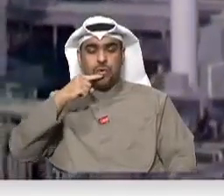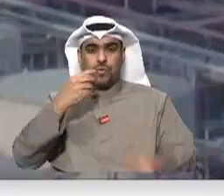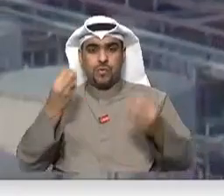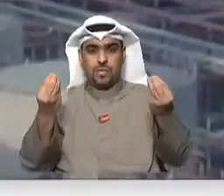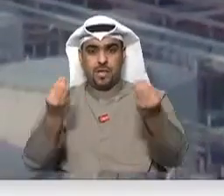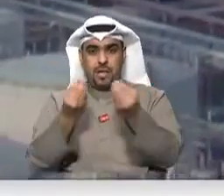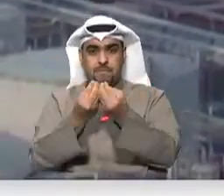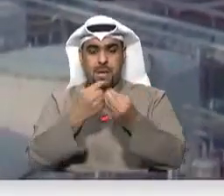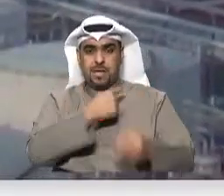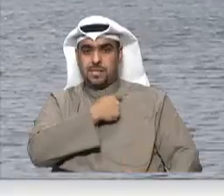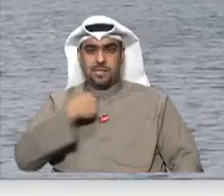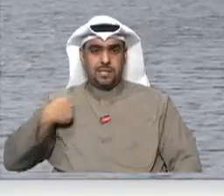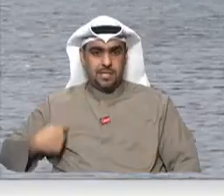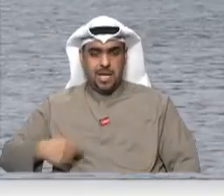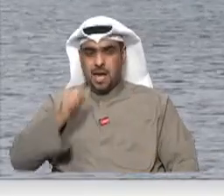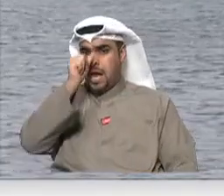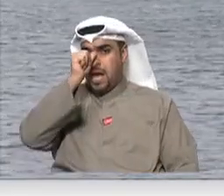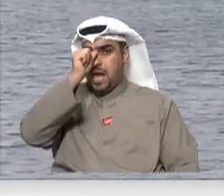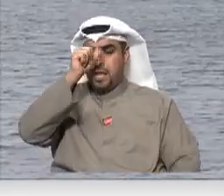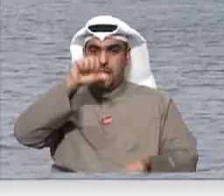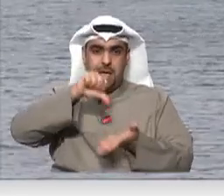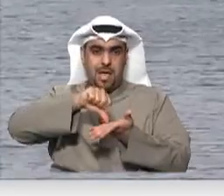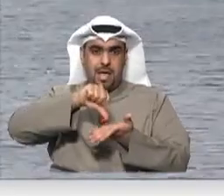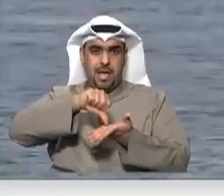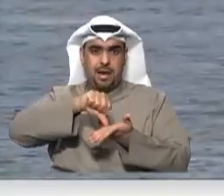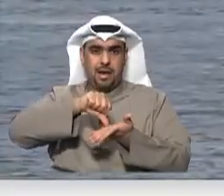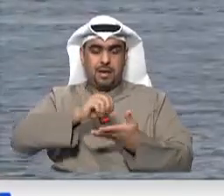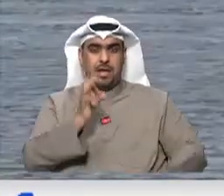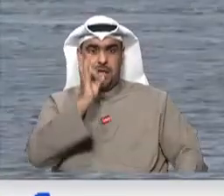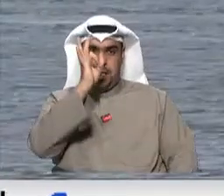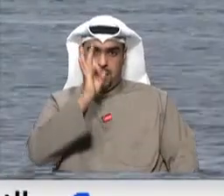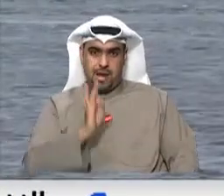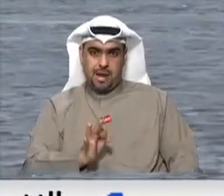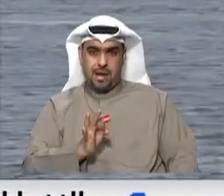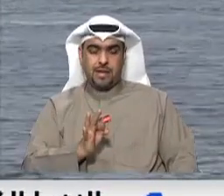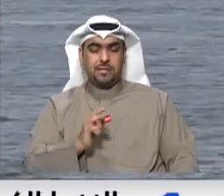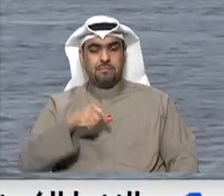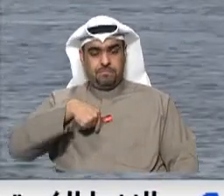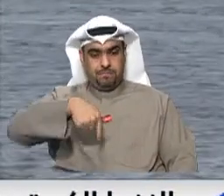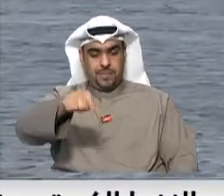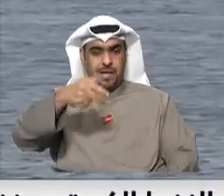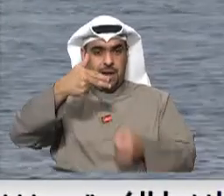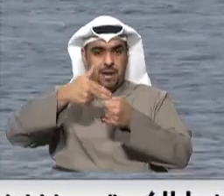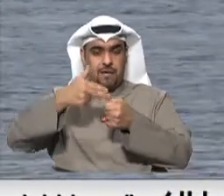ودولا كالصين والهند وايران لذا فعل الاسواق ان تستعد لمفاجئات خلال الفتره المقبله